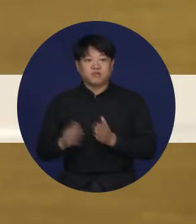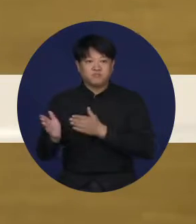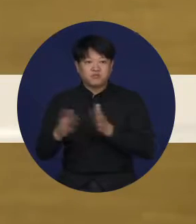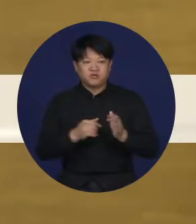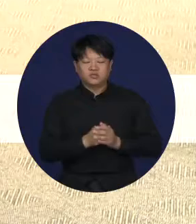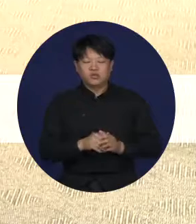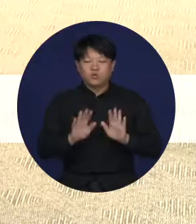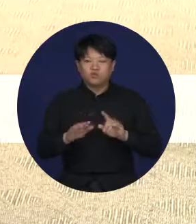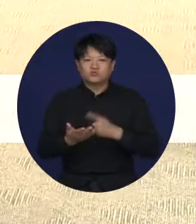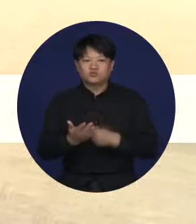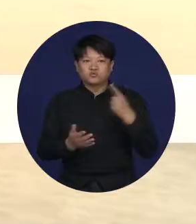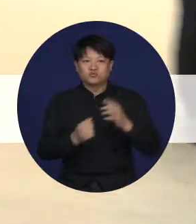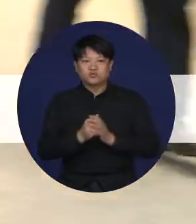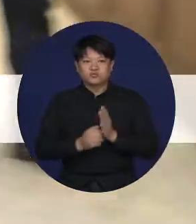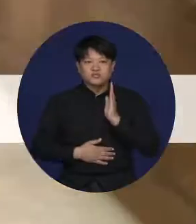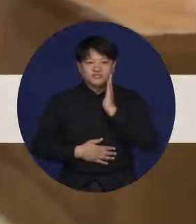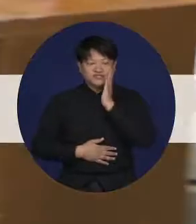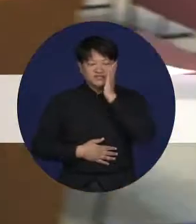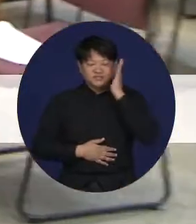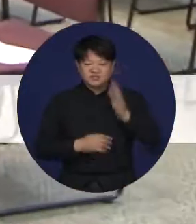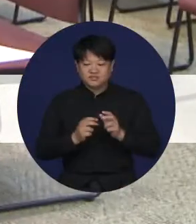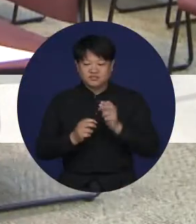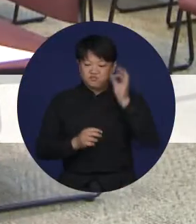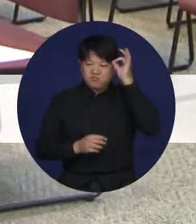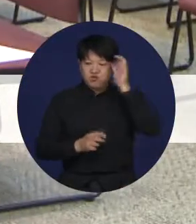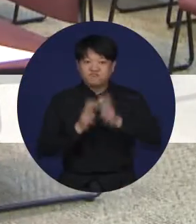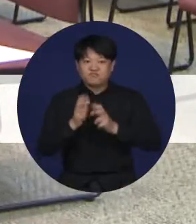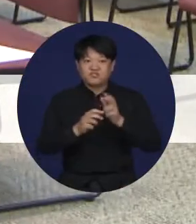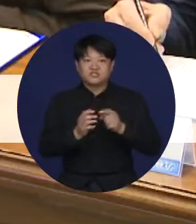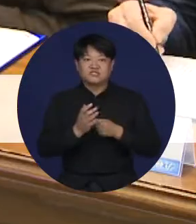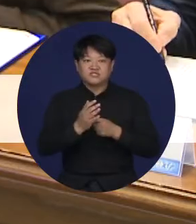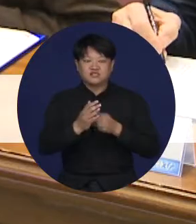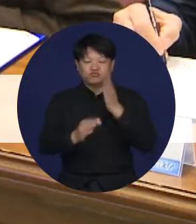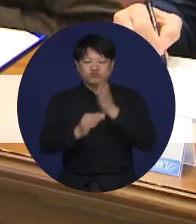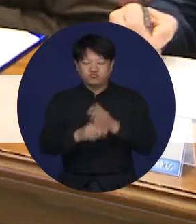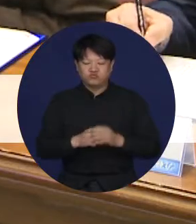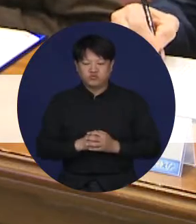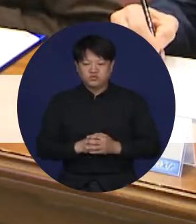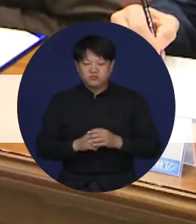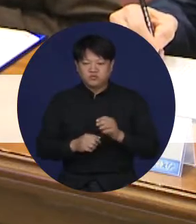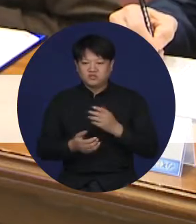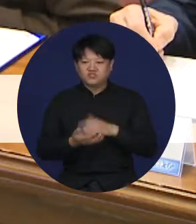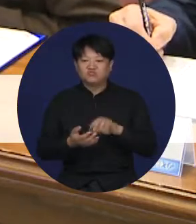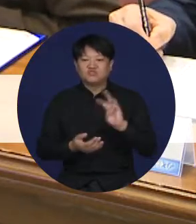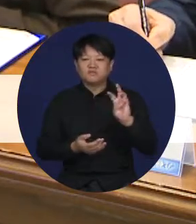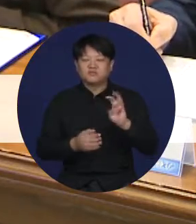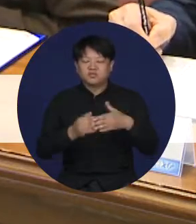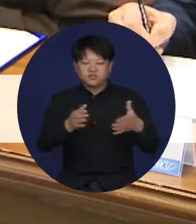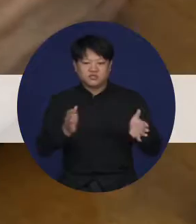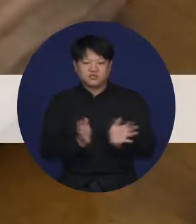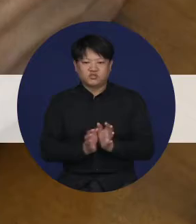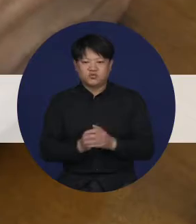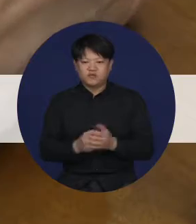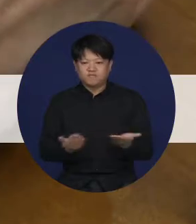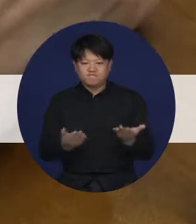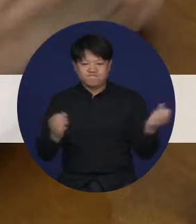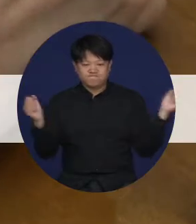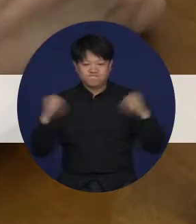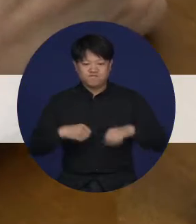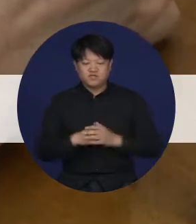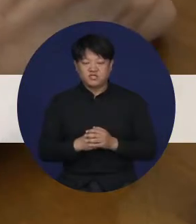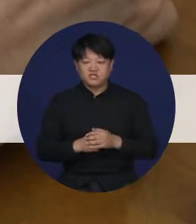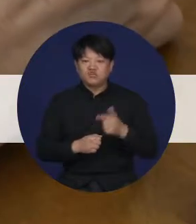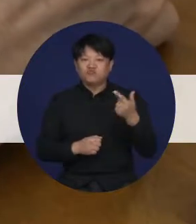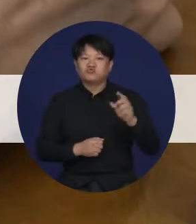한편 포항시는 올해 조 쓰레기 없는 그린 포항 프로젝트 를 시행하면서 지역의 30개 시민 단체와 업무협약을 맺고 지금까지